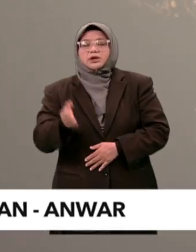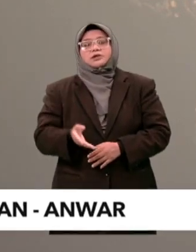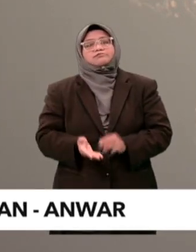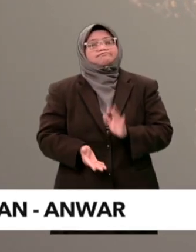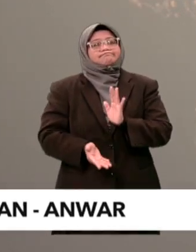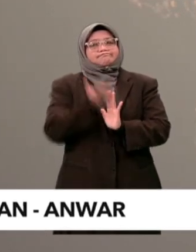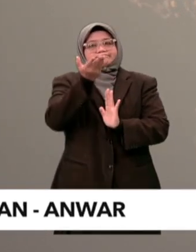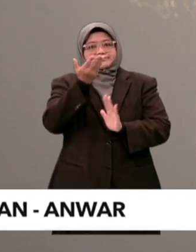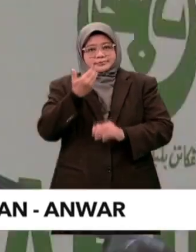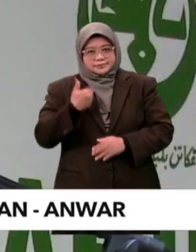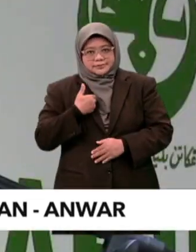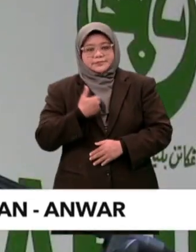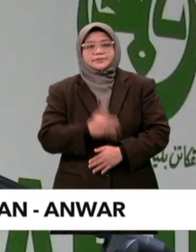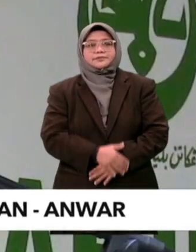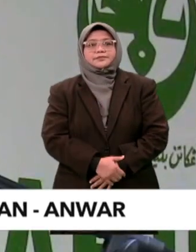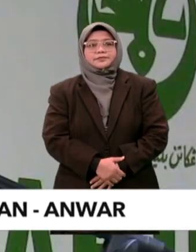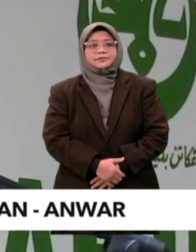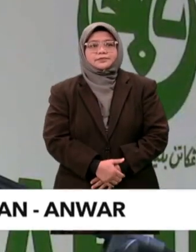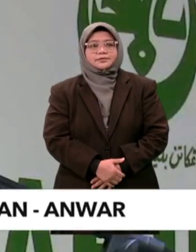melonjak naik